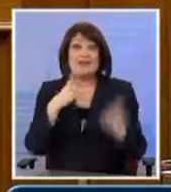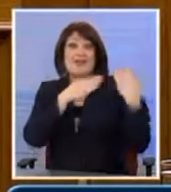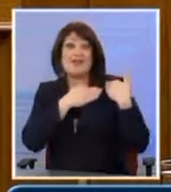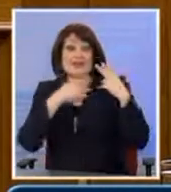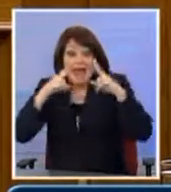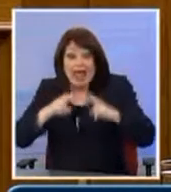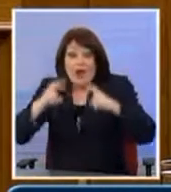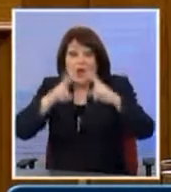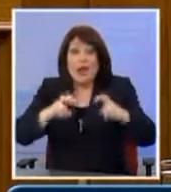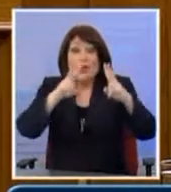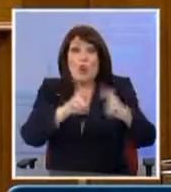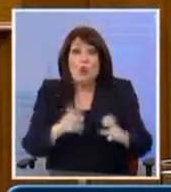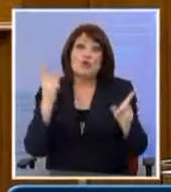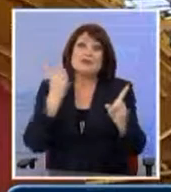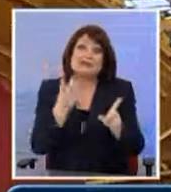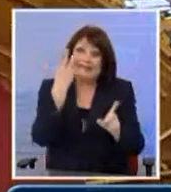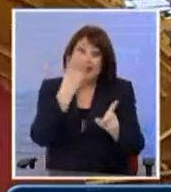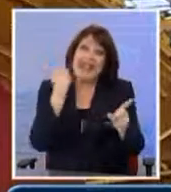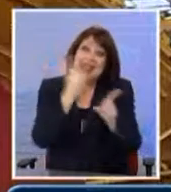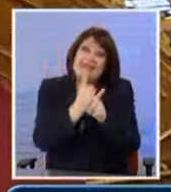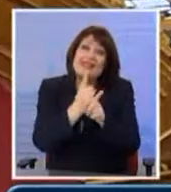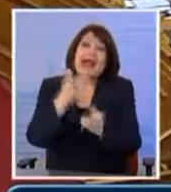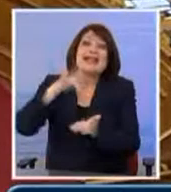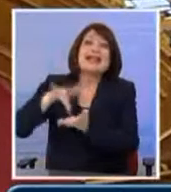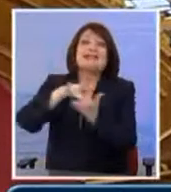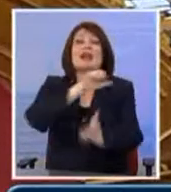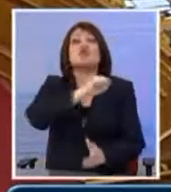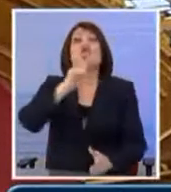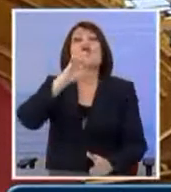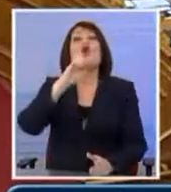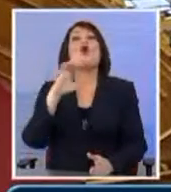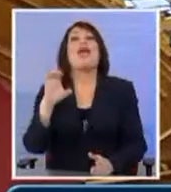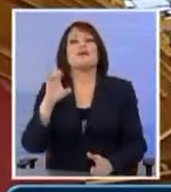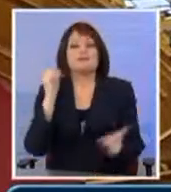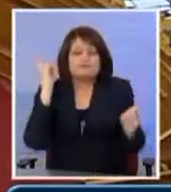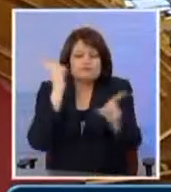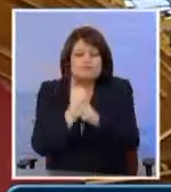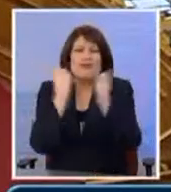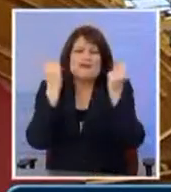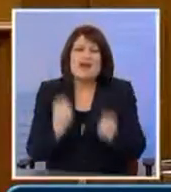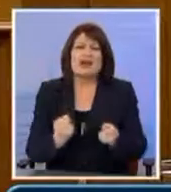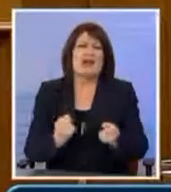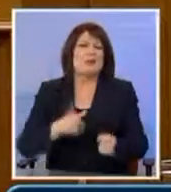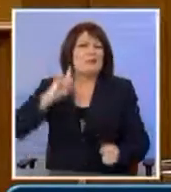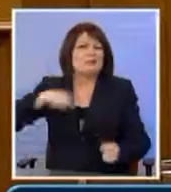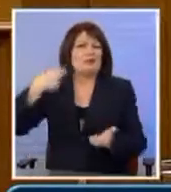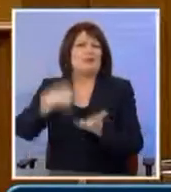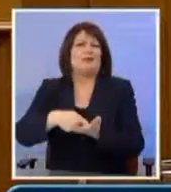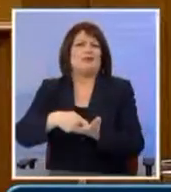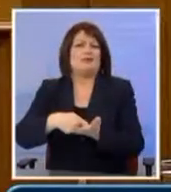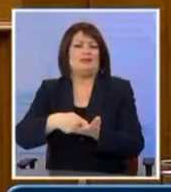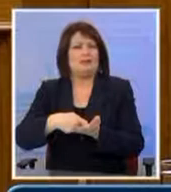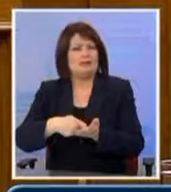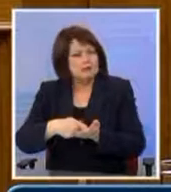κέντρα, τα τρία νέα εξειδικευμένα κέντρα ελέγχου και το ΣΔΟΕ, που θα επικεντρώνεται πλέον στις πιο βαριές περιπτώσεις φορολογικών